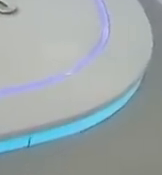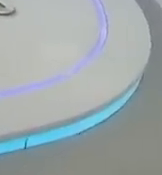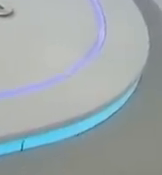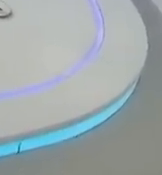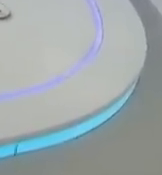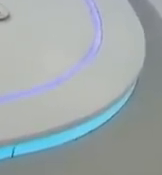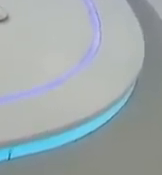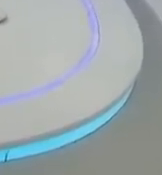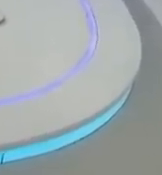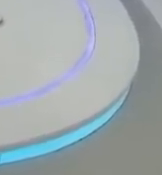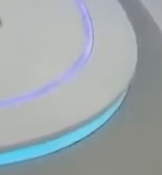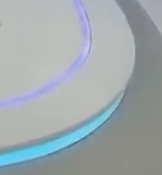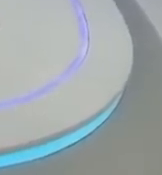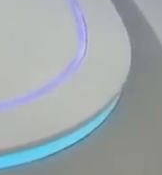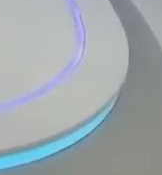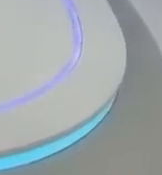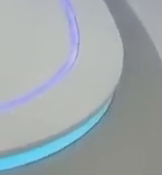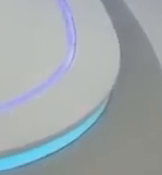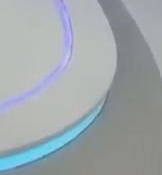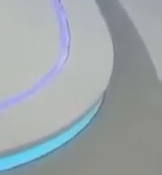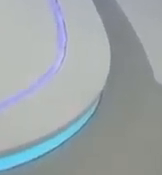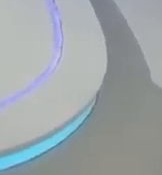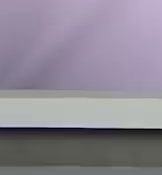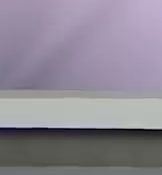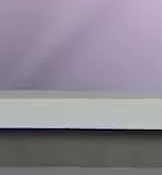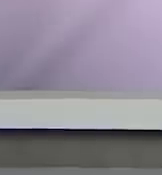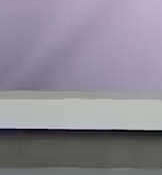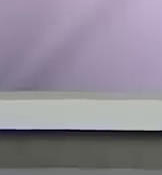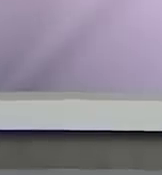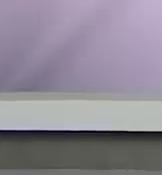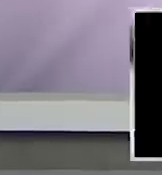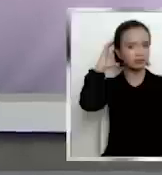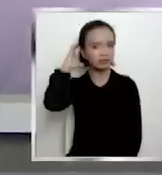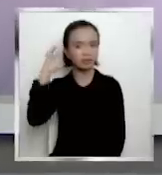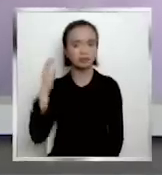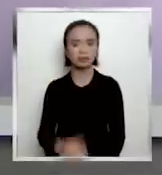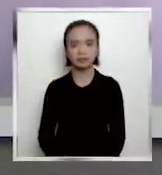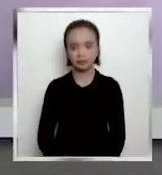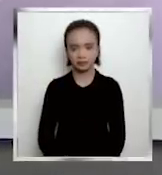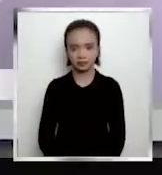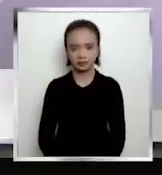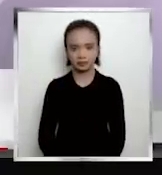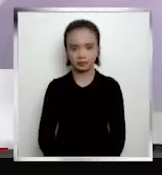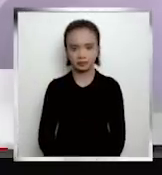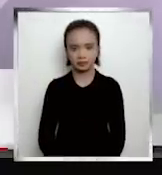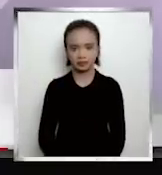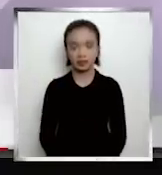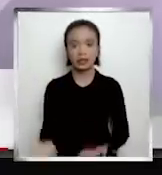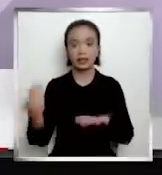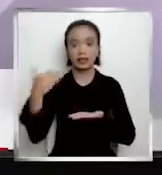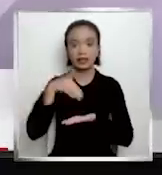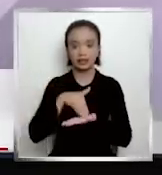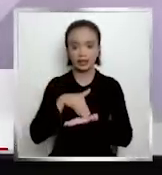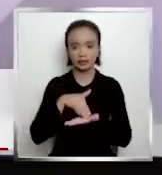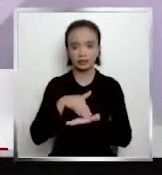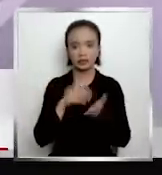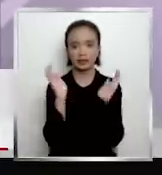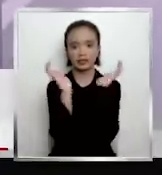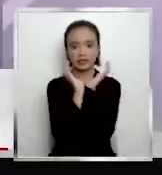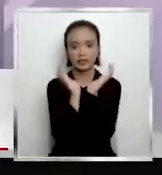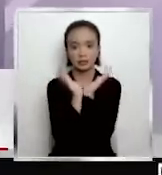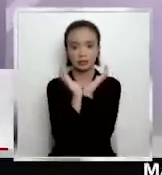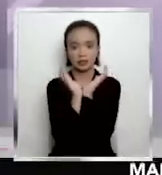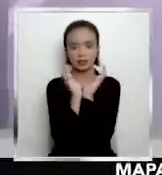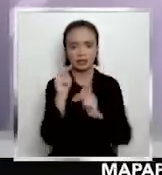Magandang gabi po, Luzon, Visayas at Mindanao. Dinagsana naman ang tanggapan ng DSWD na mga humihingi